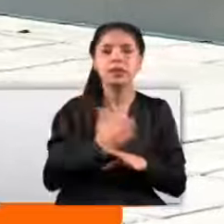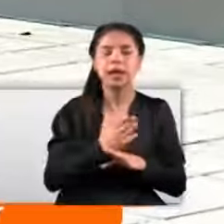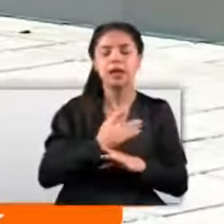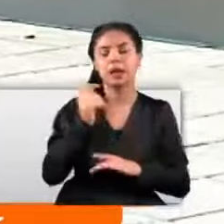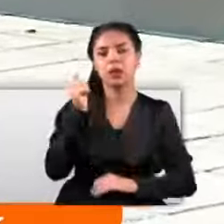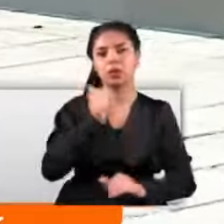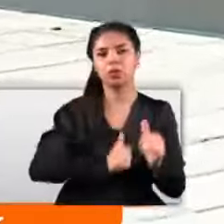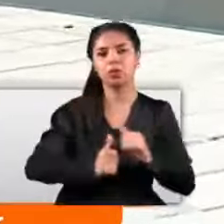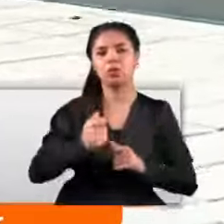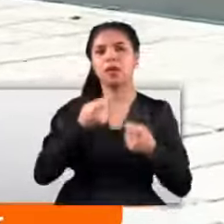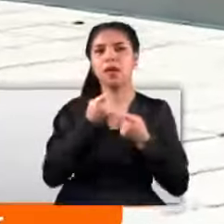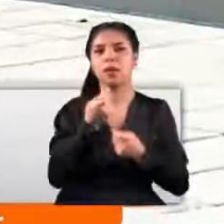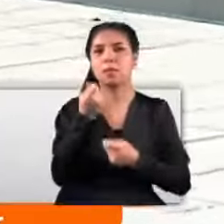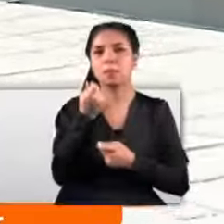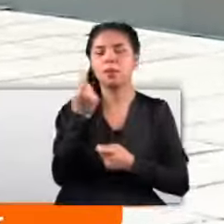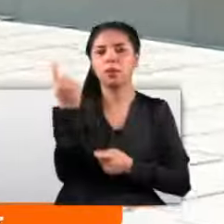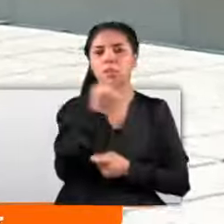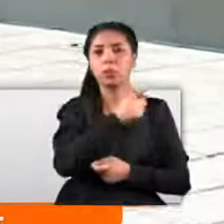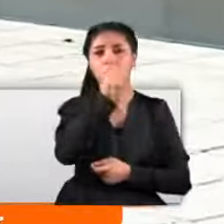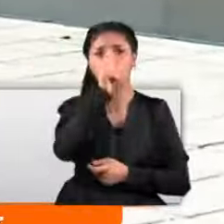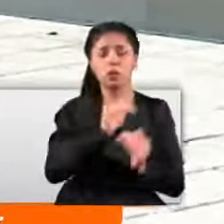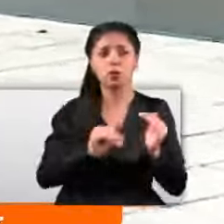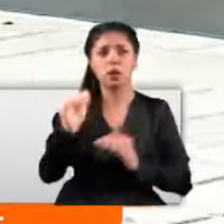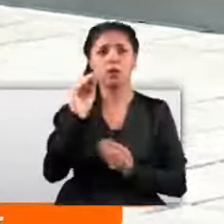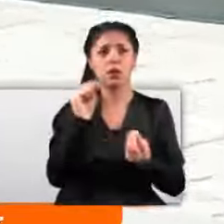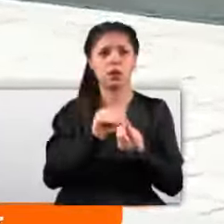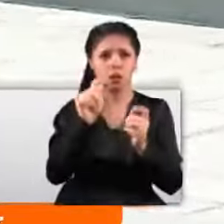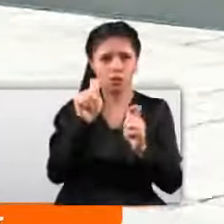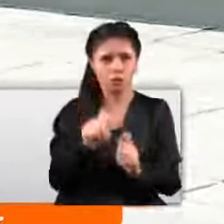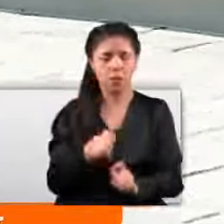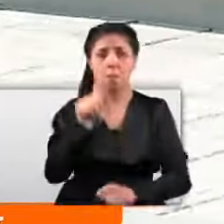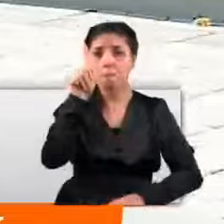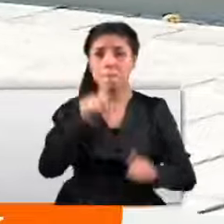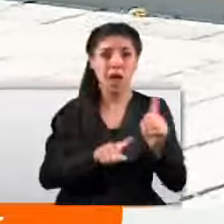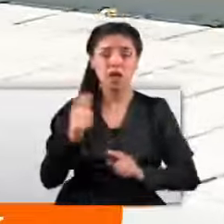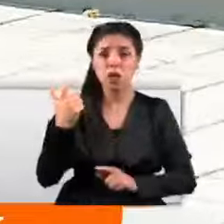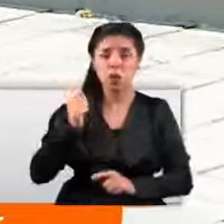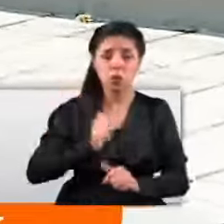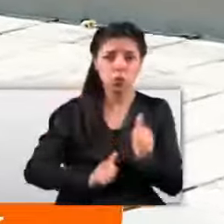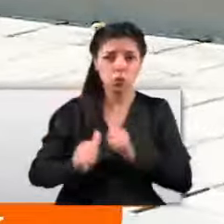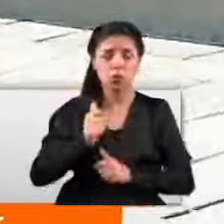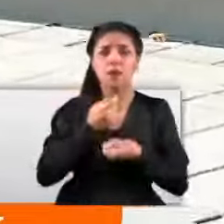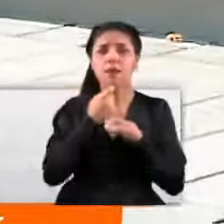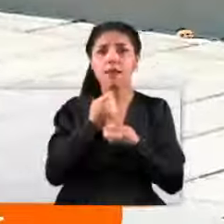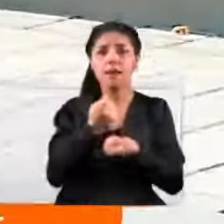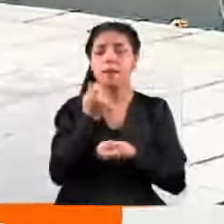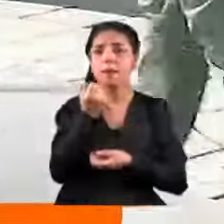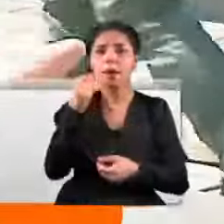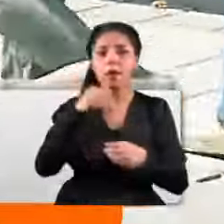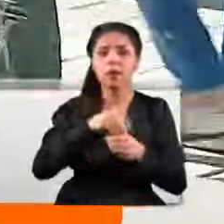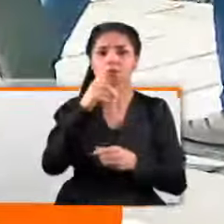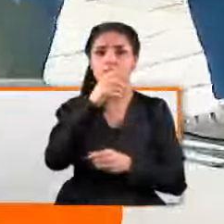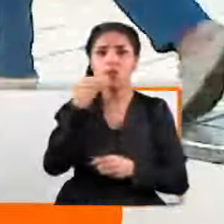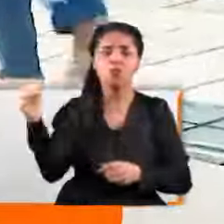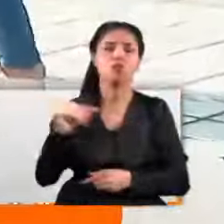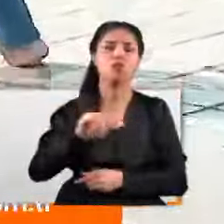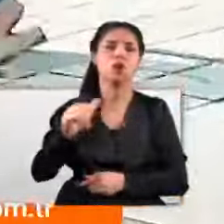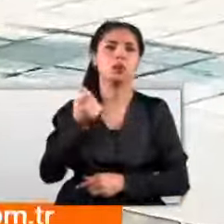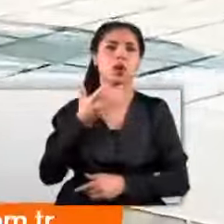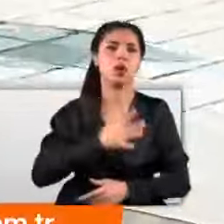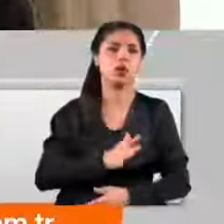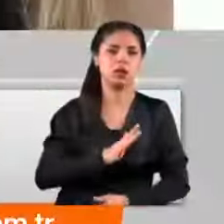üniversiteler eğitim ücretlerine %100'den fazla zam yaptı. Öyle ki bazı üniversiteler eğitim ücreti için 1 milyona yakın